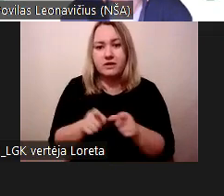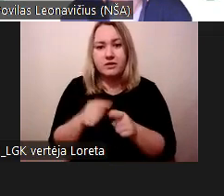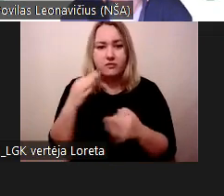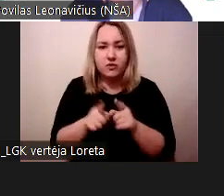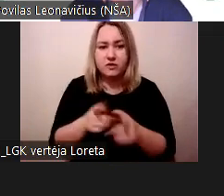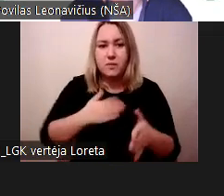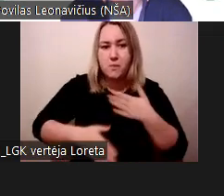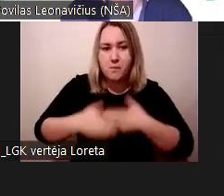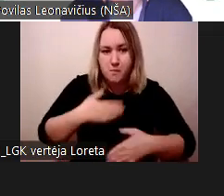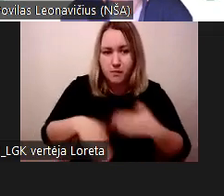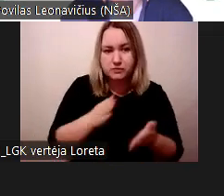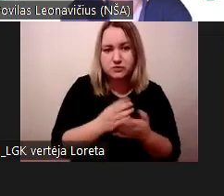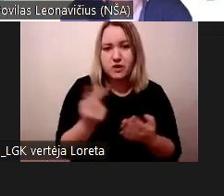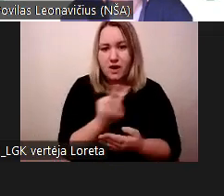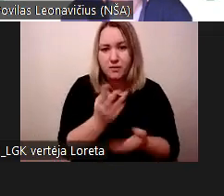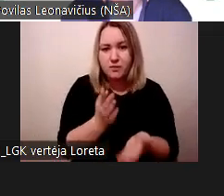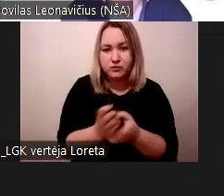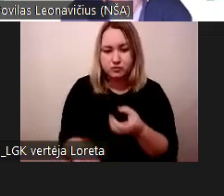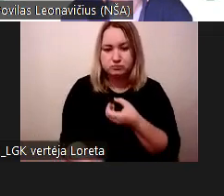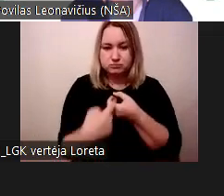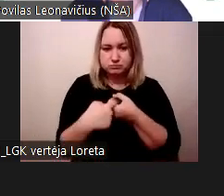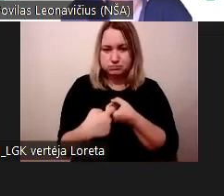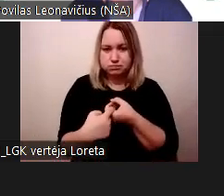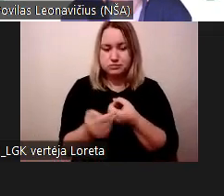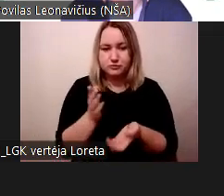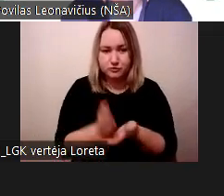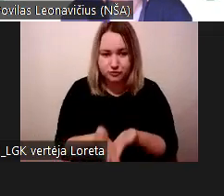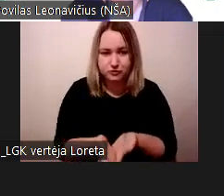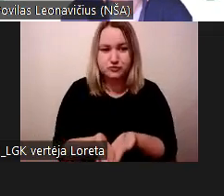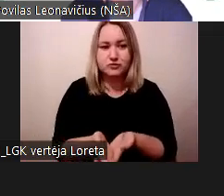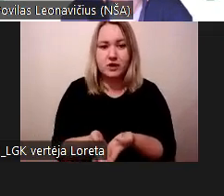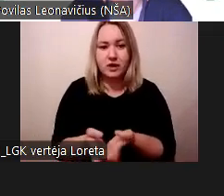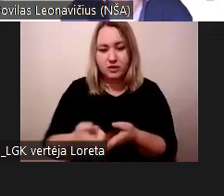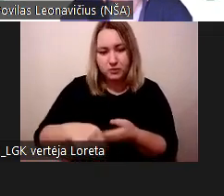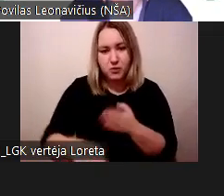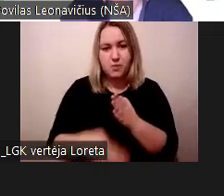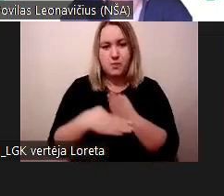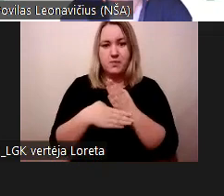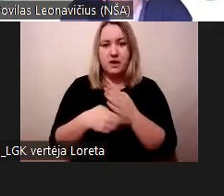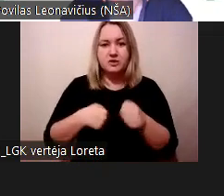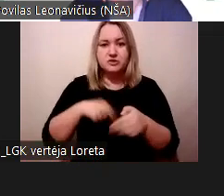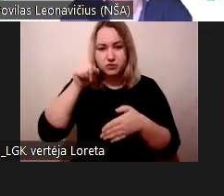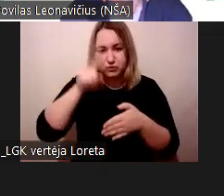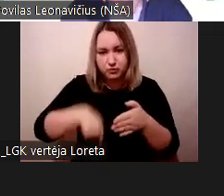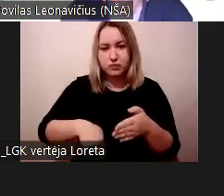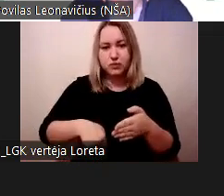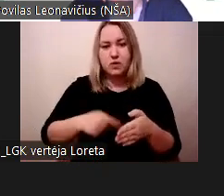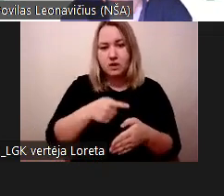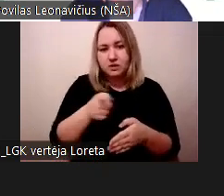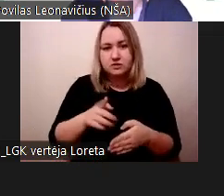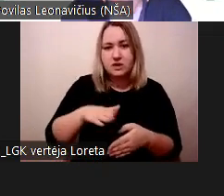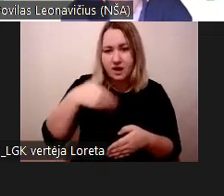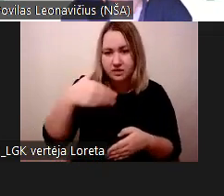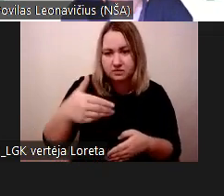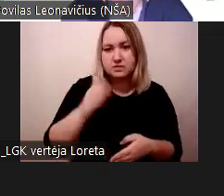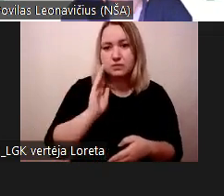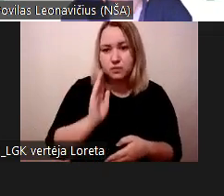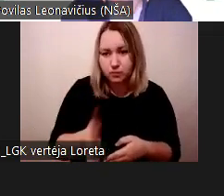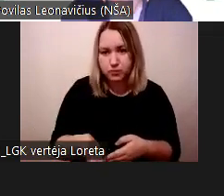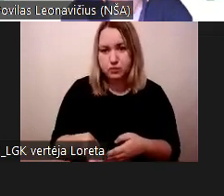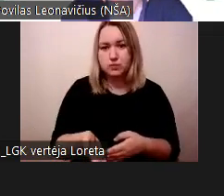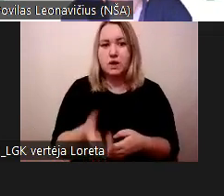taip malonu, kad jos prisijungė prie mūsų ir mums padėjo. Ir aš tikiu, kad jos ir ateityje,